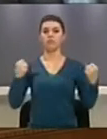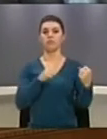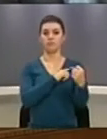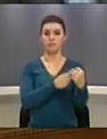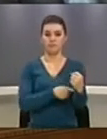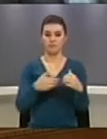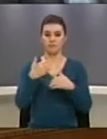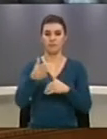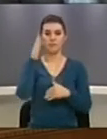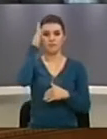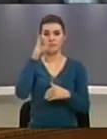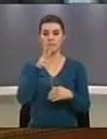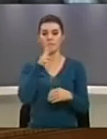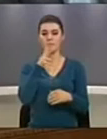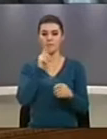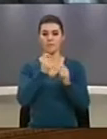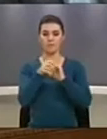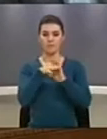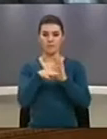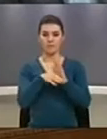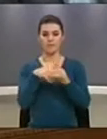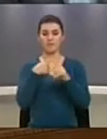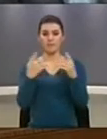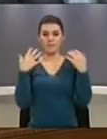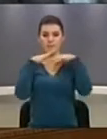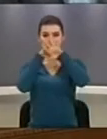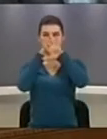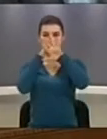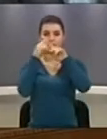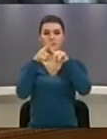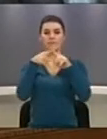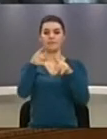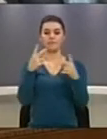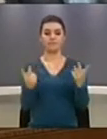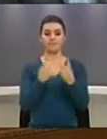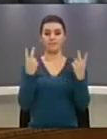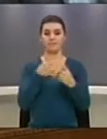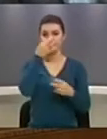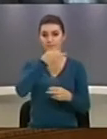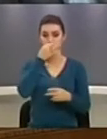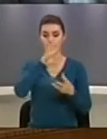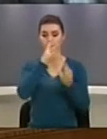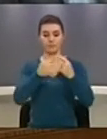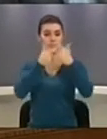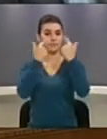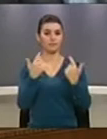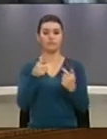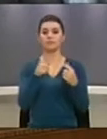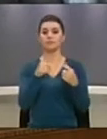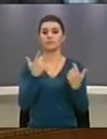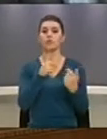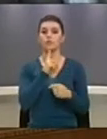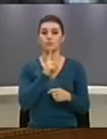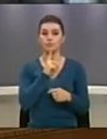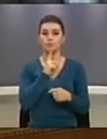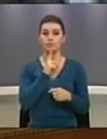të ardhshëm për trepshën edhe strategjisë të ardhshme për trepshën, duke e drejtuar diskutimin rreth asaj se cilat